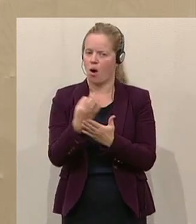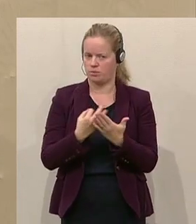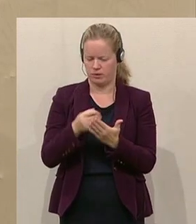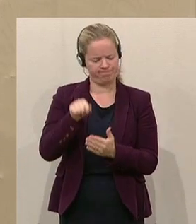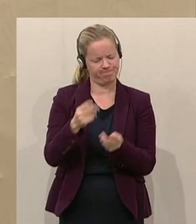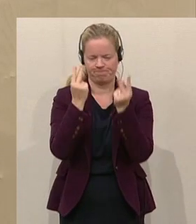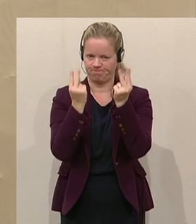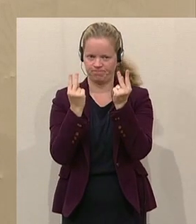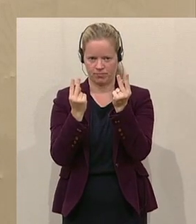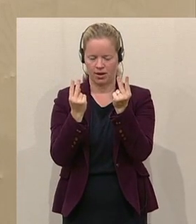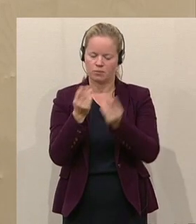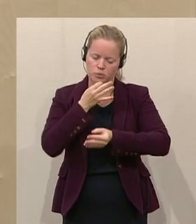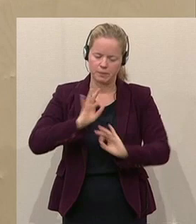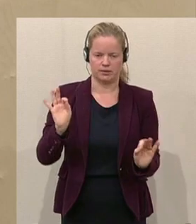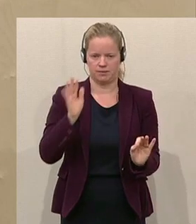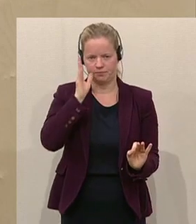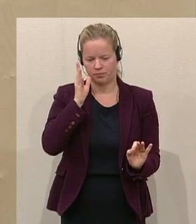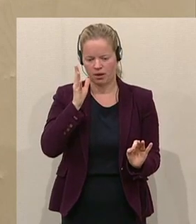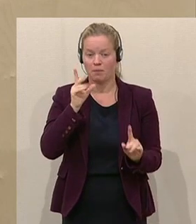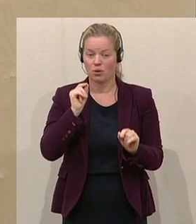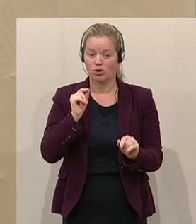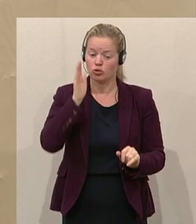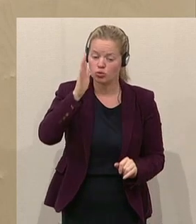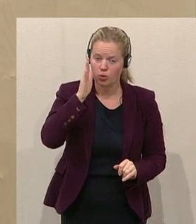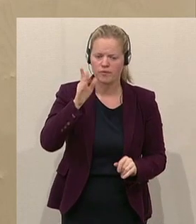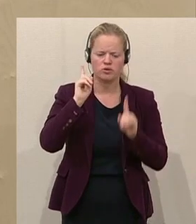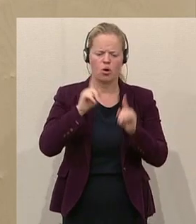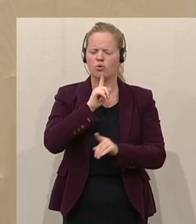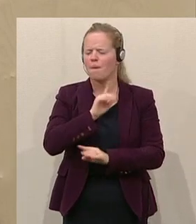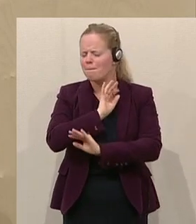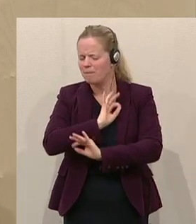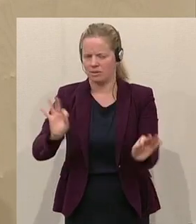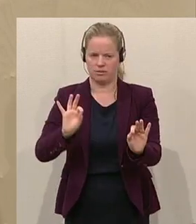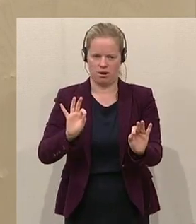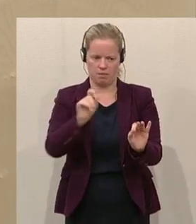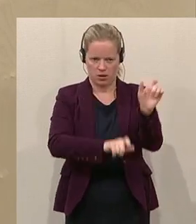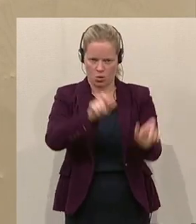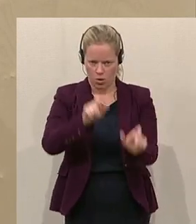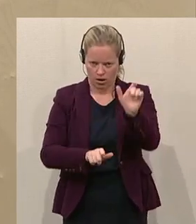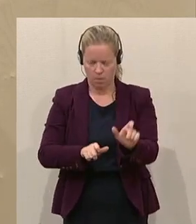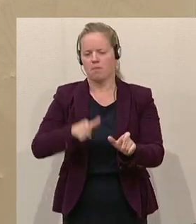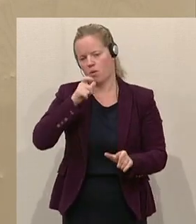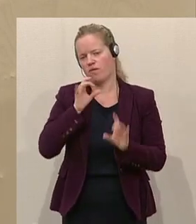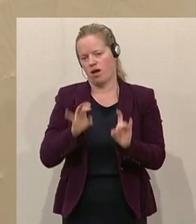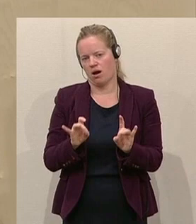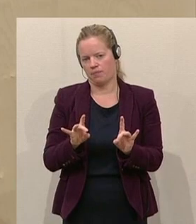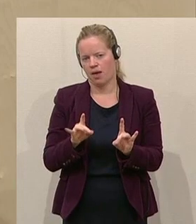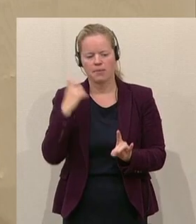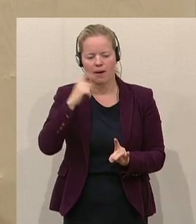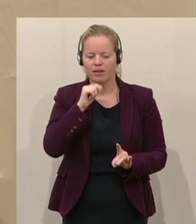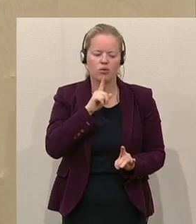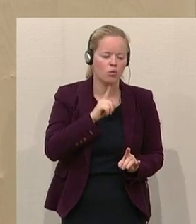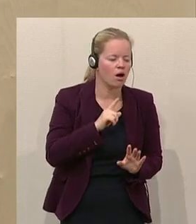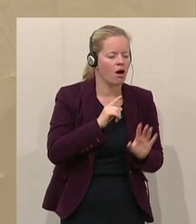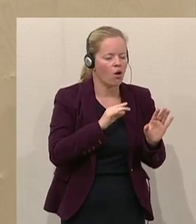Lehrerausbildung, entsprechend zu verbessern. Es sollten in Österreich nur die besten Lehrer werden. Das wird nicht funktionieren, indem man nur irgendwelche Pseudo-Aufnahmetests macht.